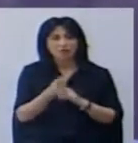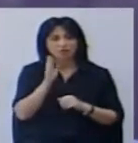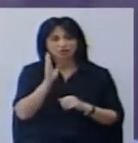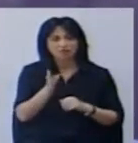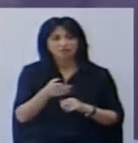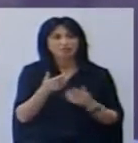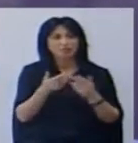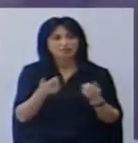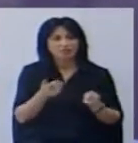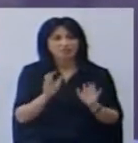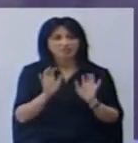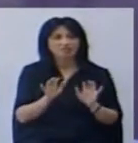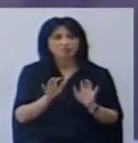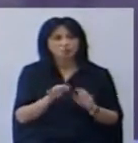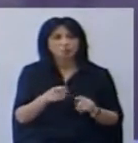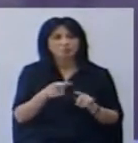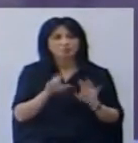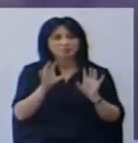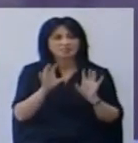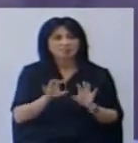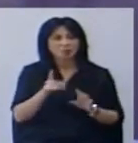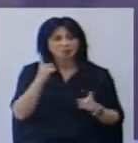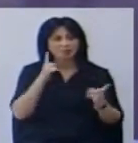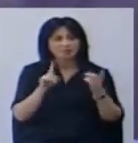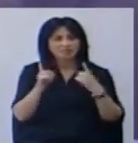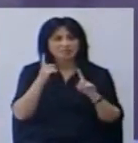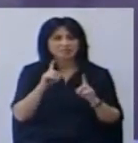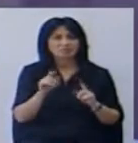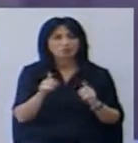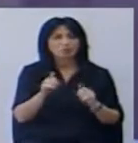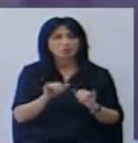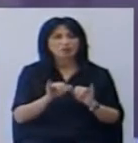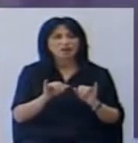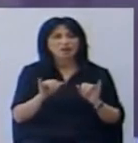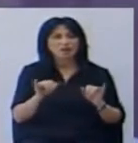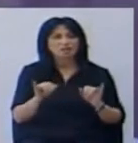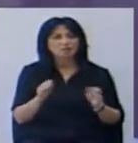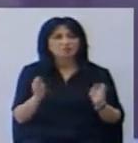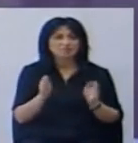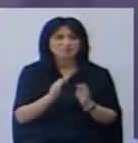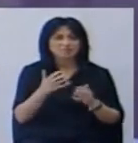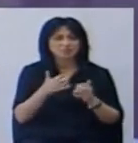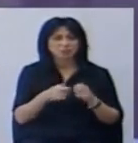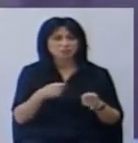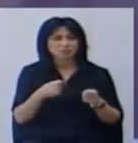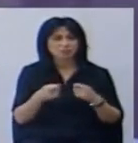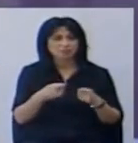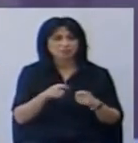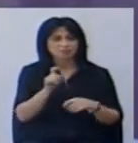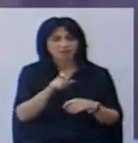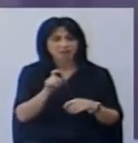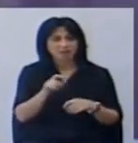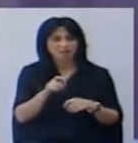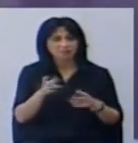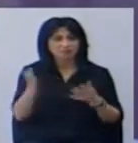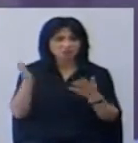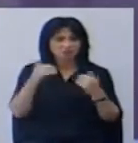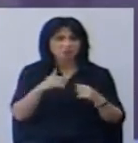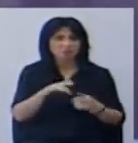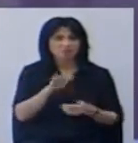იქნება, დიახ, ვიზრუნო ისეთ საკანონმდებლო ინიციატივებზე, რომელიც განავითარებს მცირე და საშუალო ბიზნესს და ადამიანებს